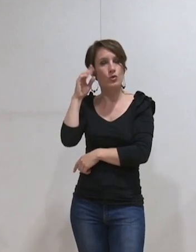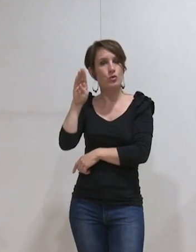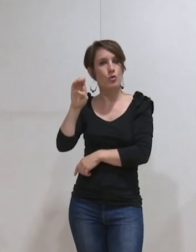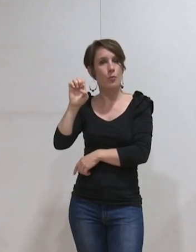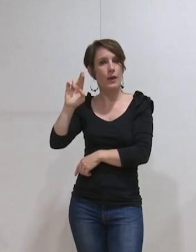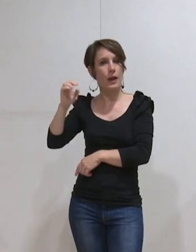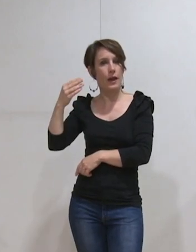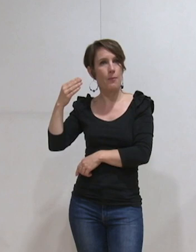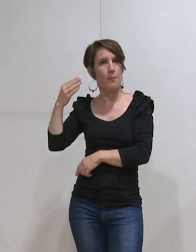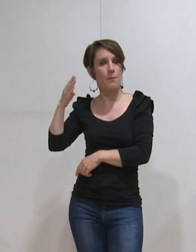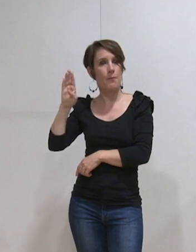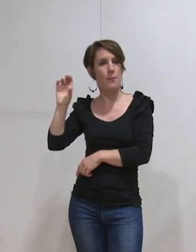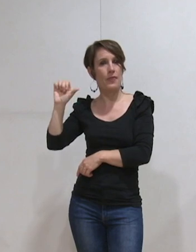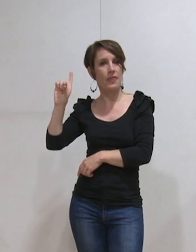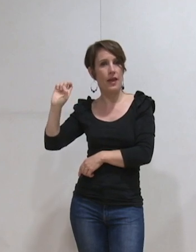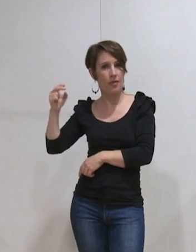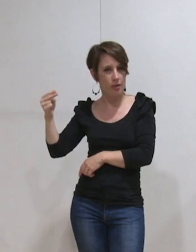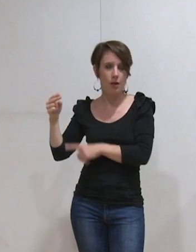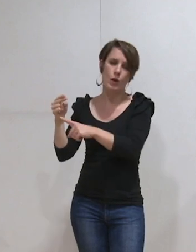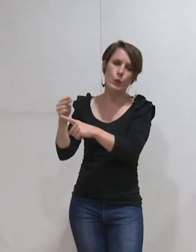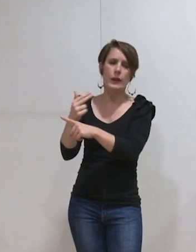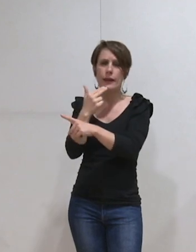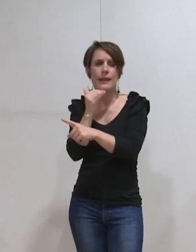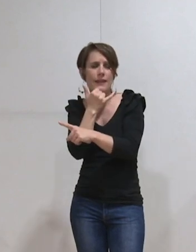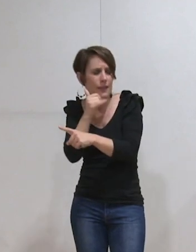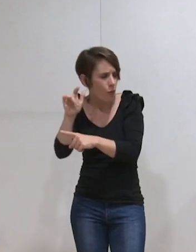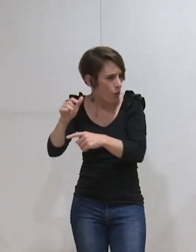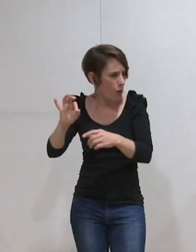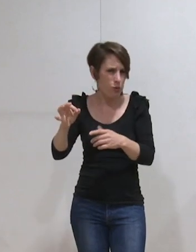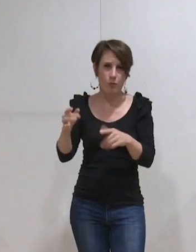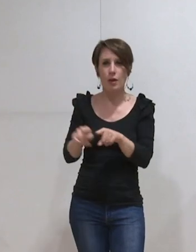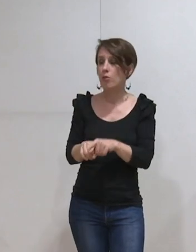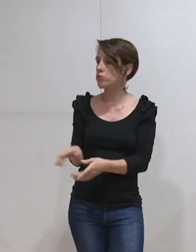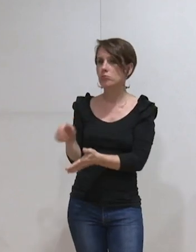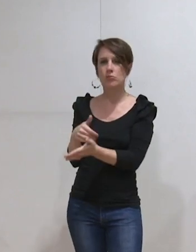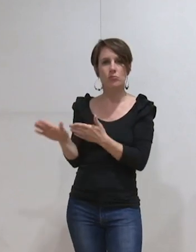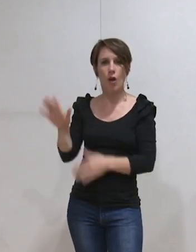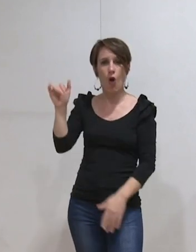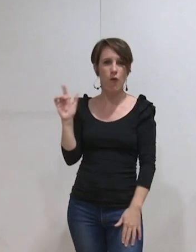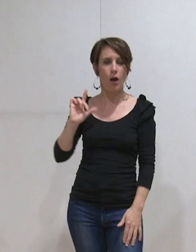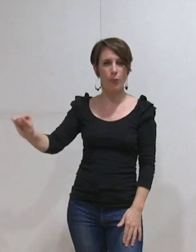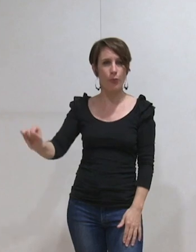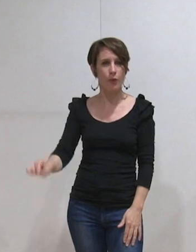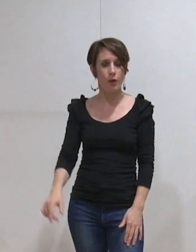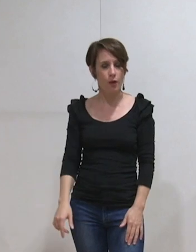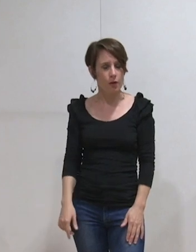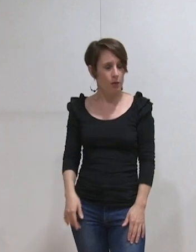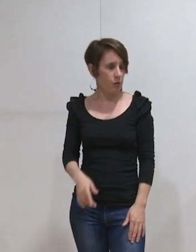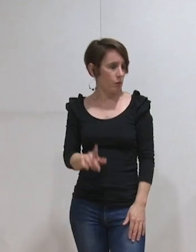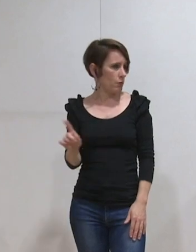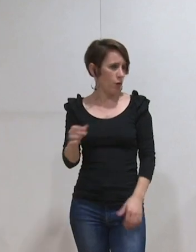a ses qualités il a ses défauts mais il mérite autre chose qu'une qu'une qu'une sortie avec une simple lettre de de